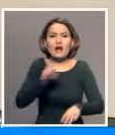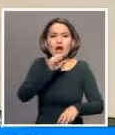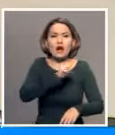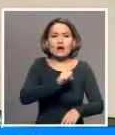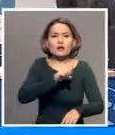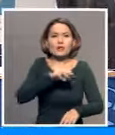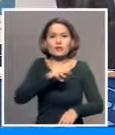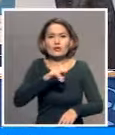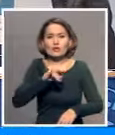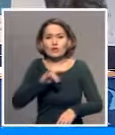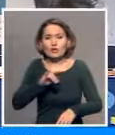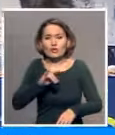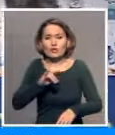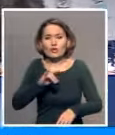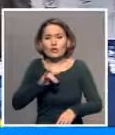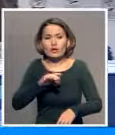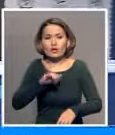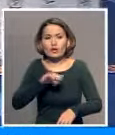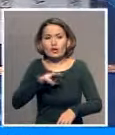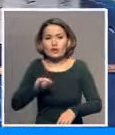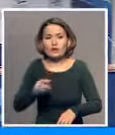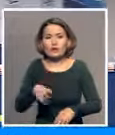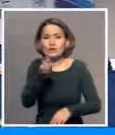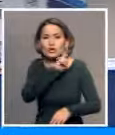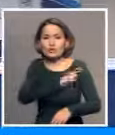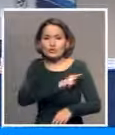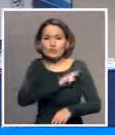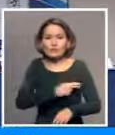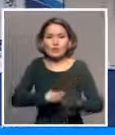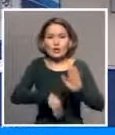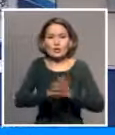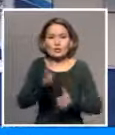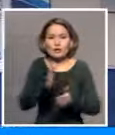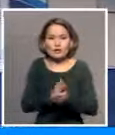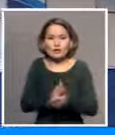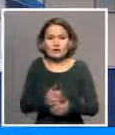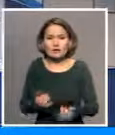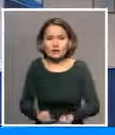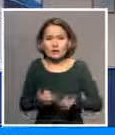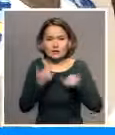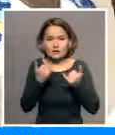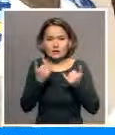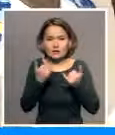Арстан Мұхамедиұлы бұл комитеттің жұмысына оң бағасын беріп, ел спортына қосып жатқан үлестерінің орасан екендігін жеткізді.